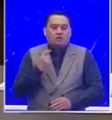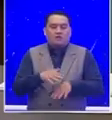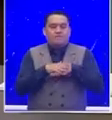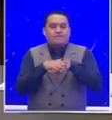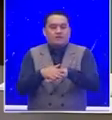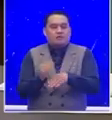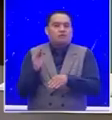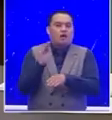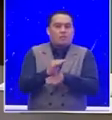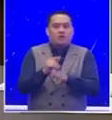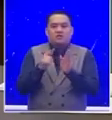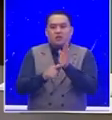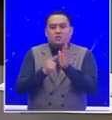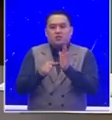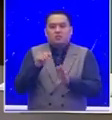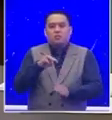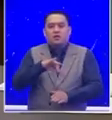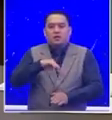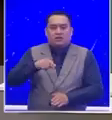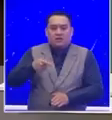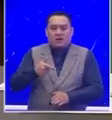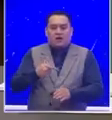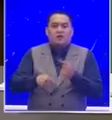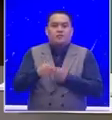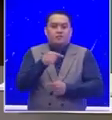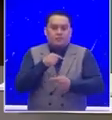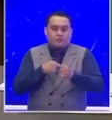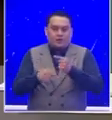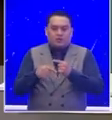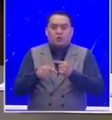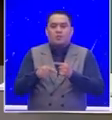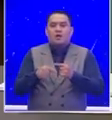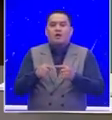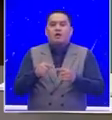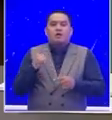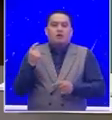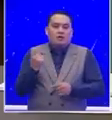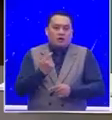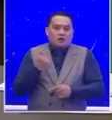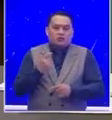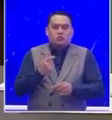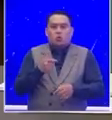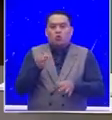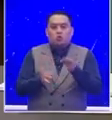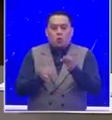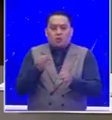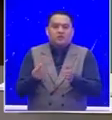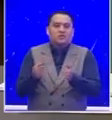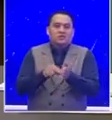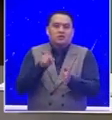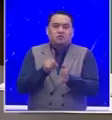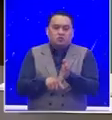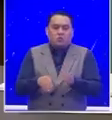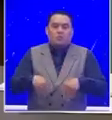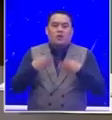выделение дополнительных 70 миллиардов тенге на оборотные средства. Также фермерам будет выделено топливо по заниженной стоимости.